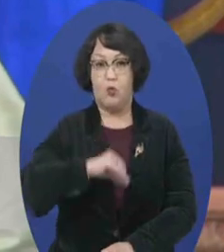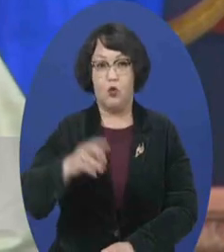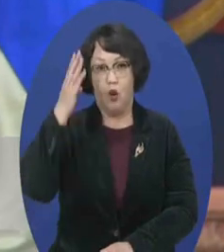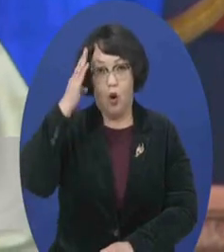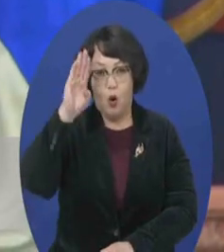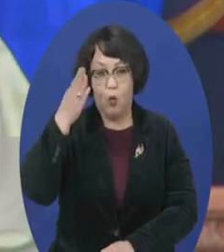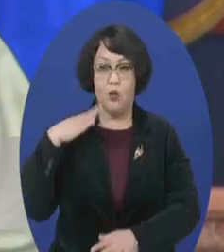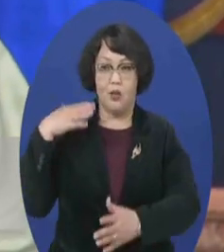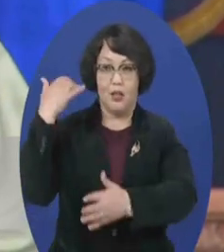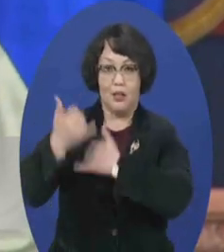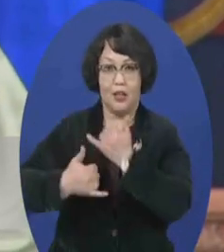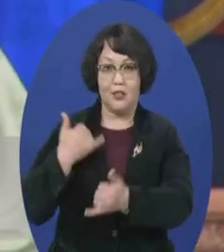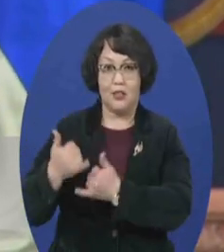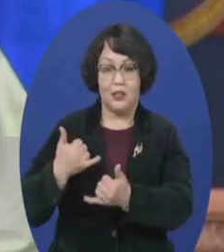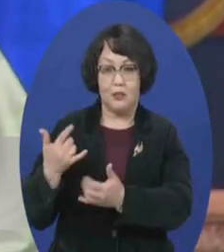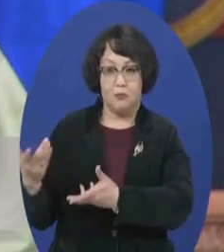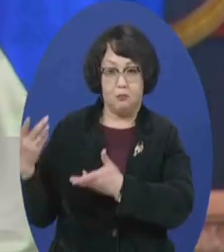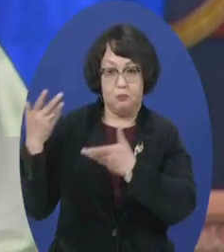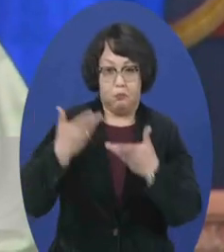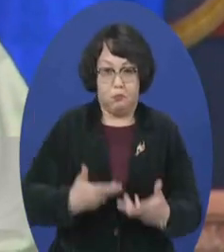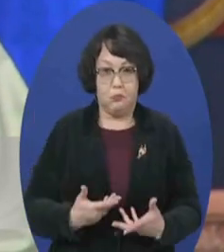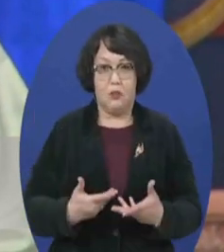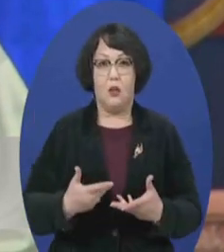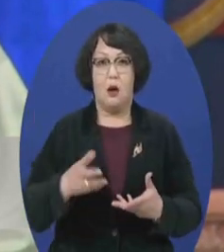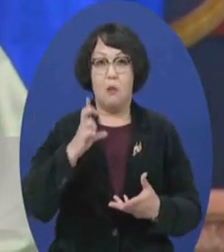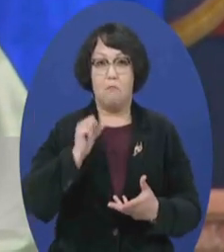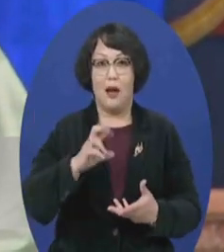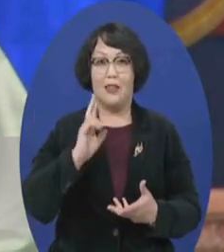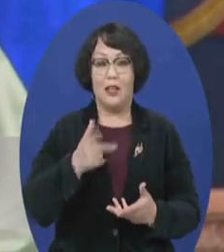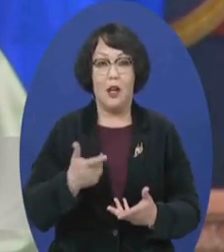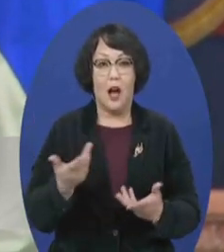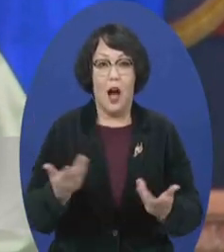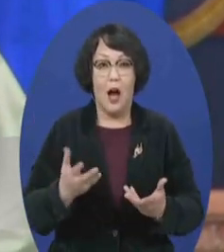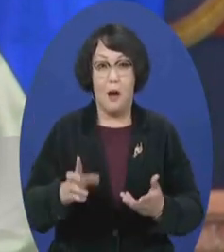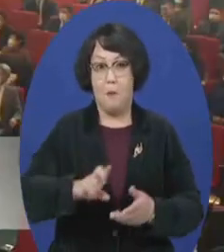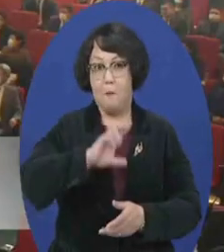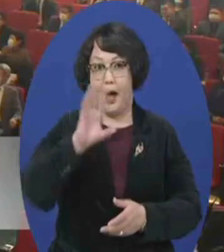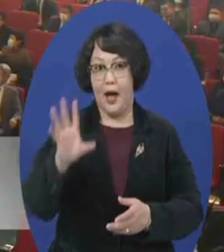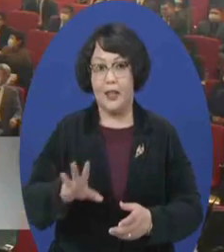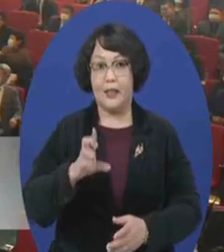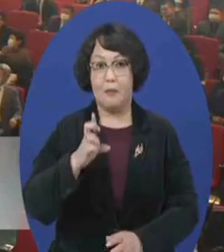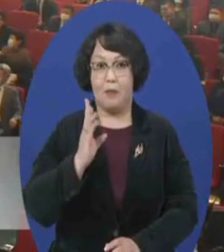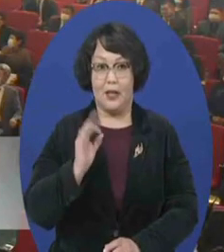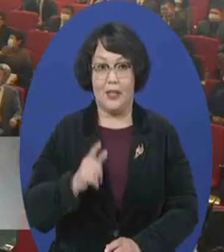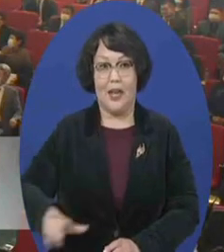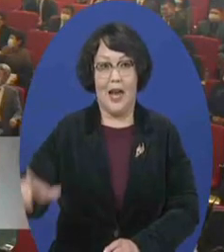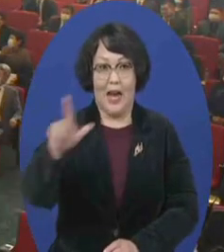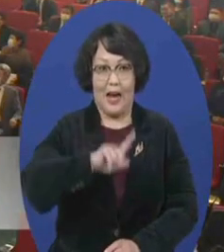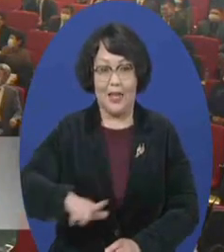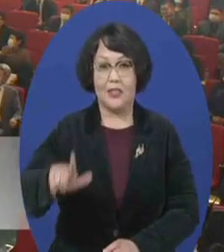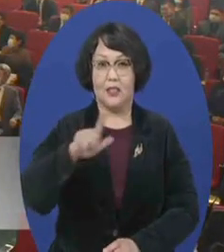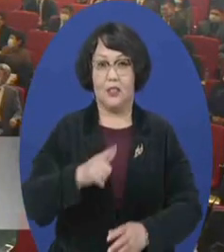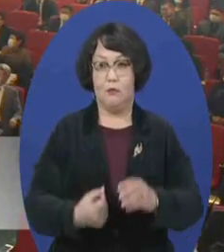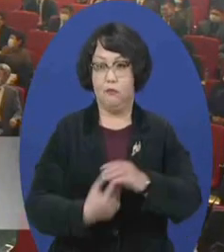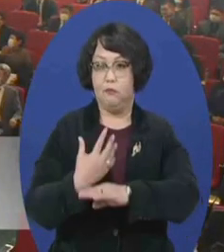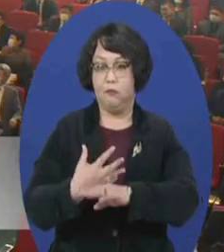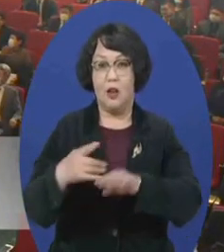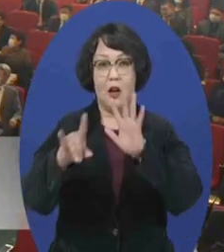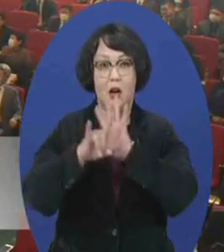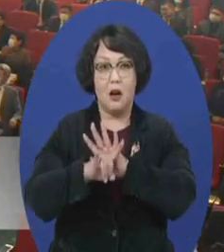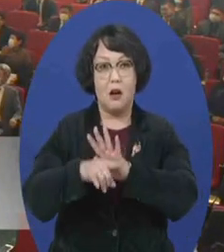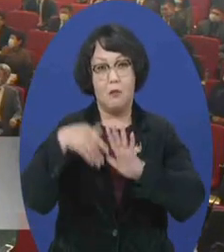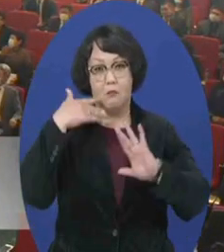өвөг дээд сугаад дээдсээс мань өвлөгдөн ирсэн баялаг бол байгалийн баялаг, газрын өгөөж, малын